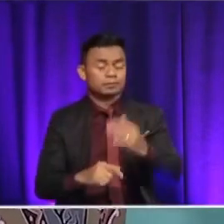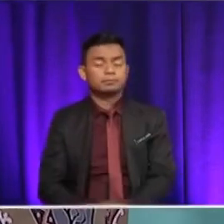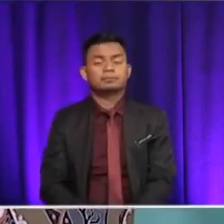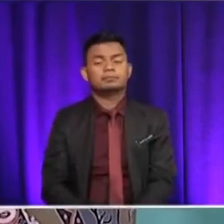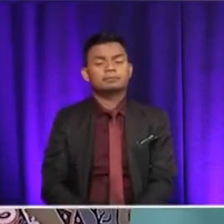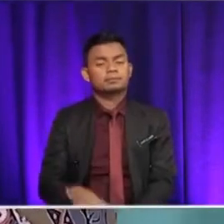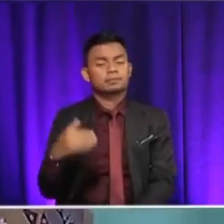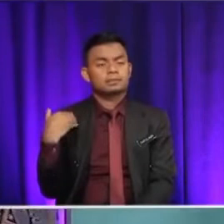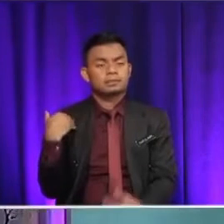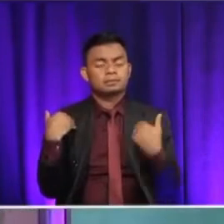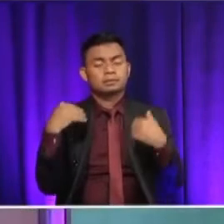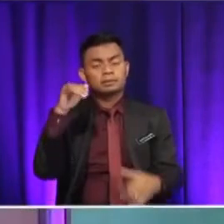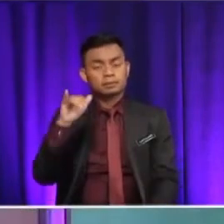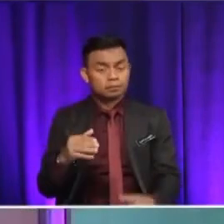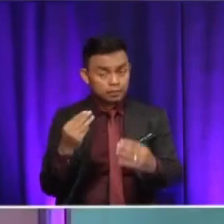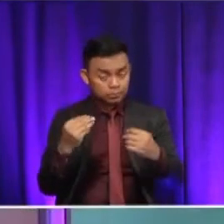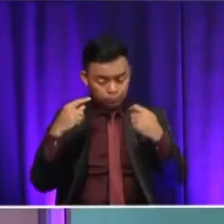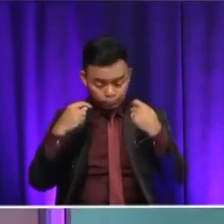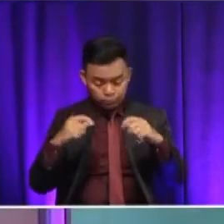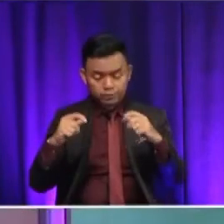ada yang nak cuba jawab?